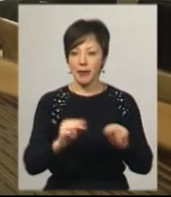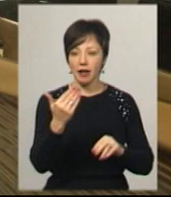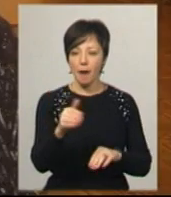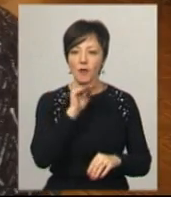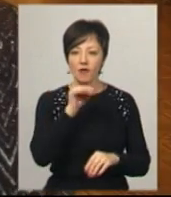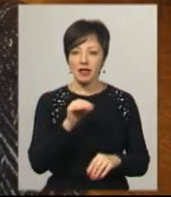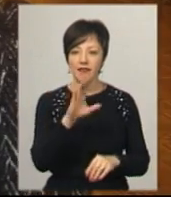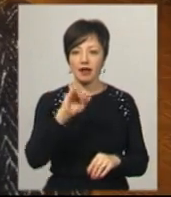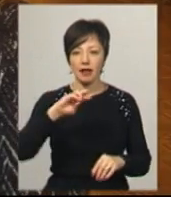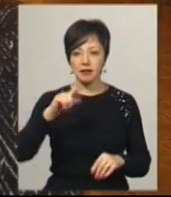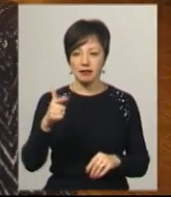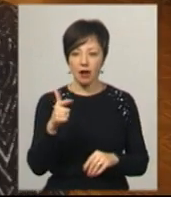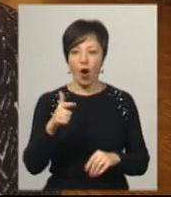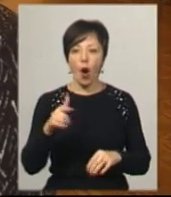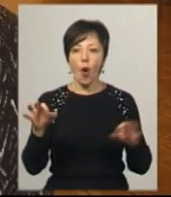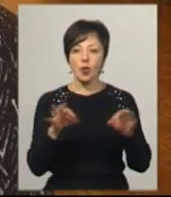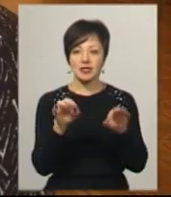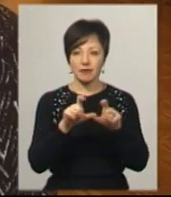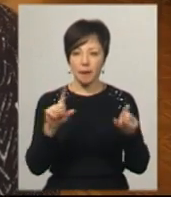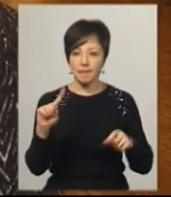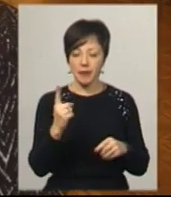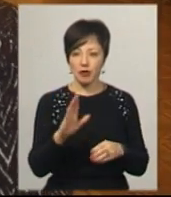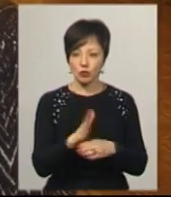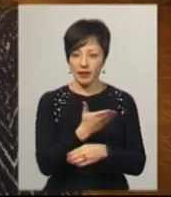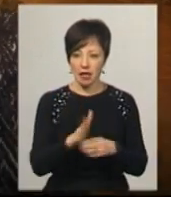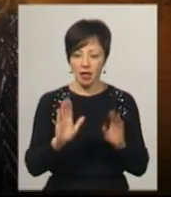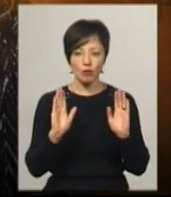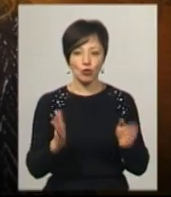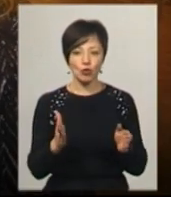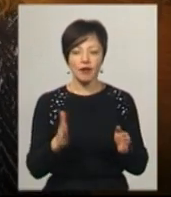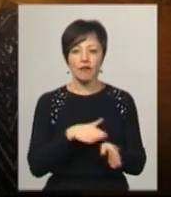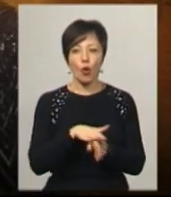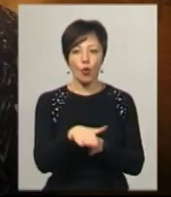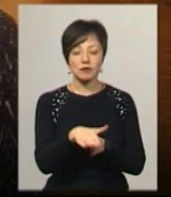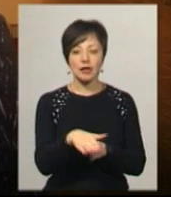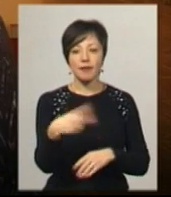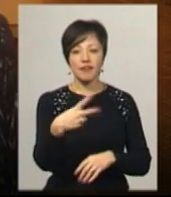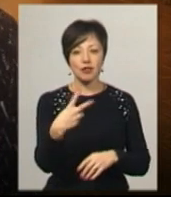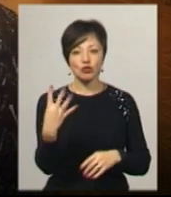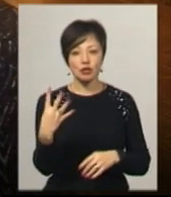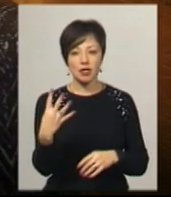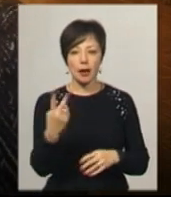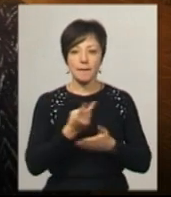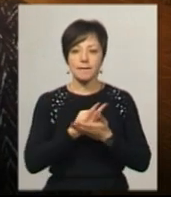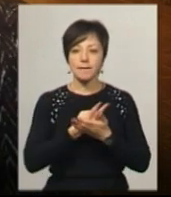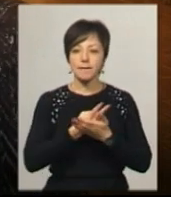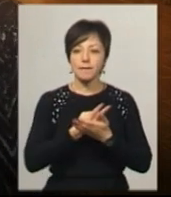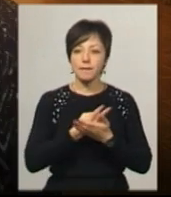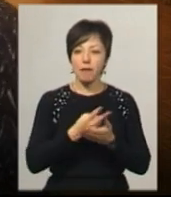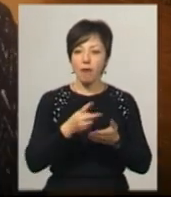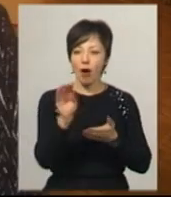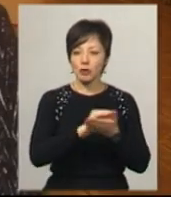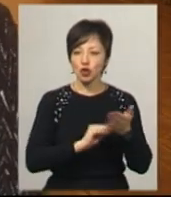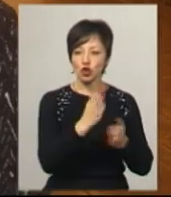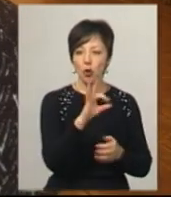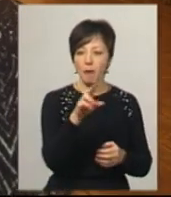Віденської консерваторії Тамара Аджба. У першому відділенні буде виконуватись 24 прелюдії Шопена повним циклом.